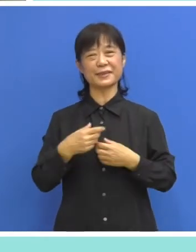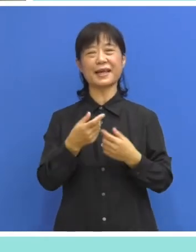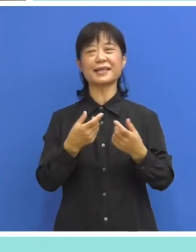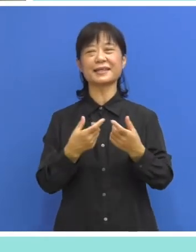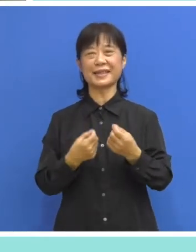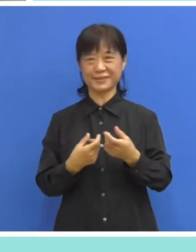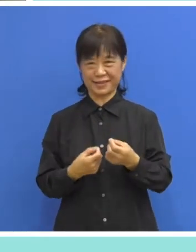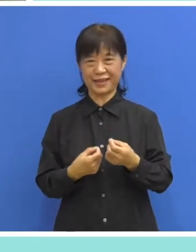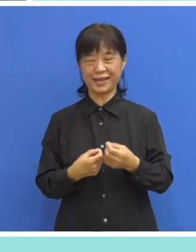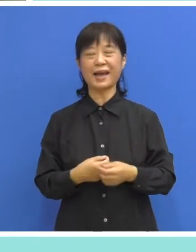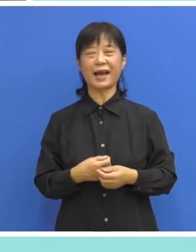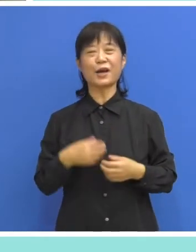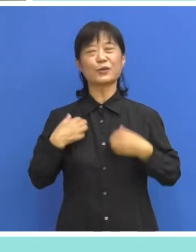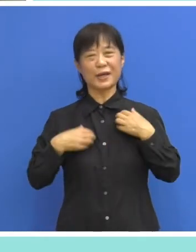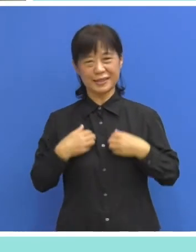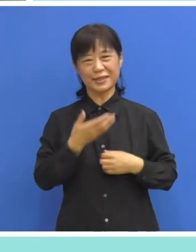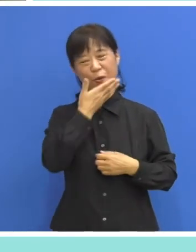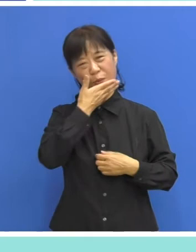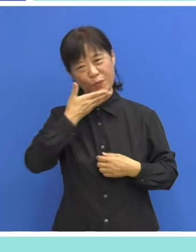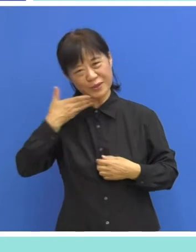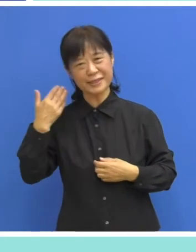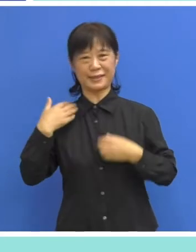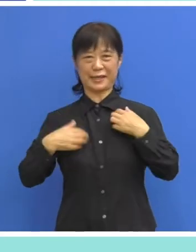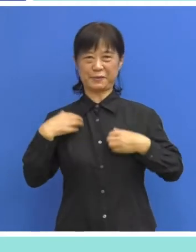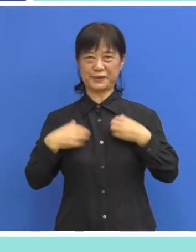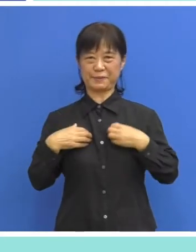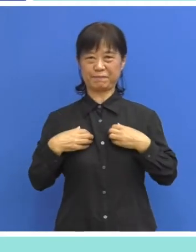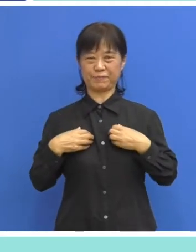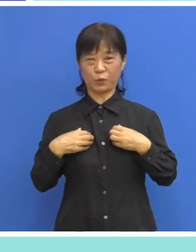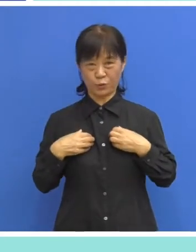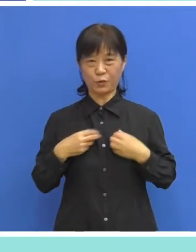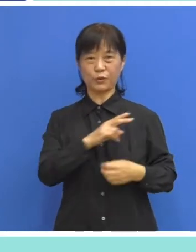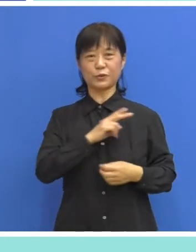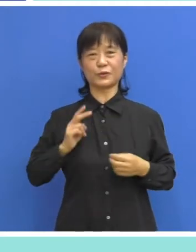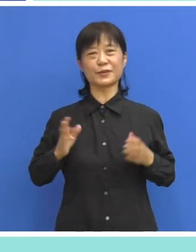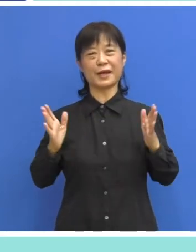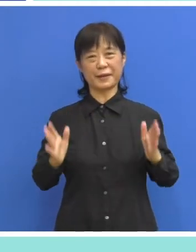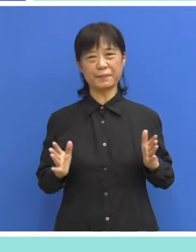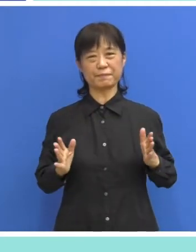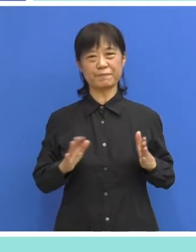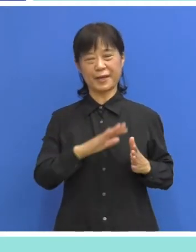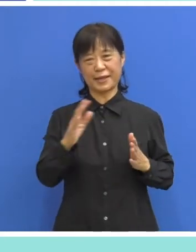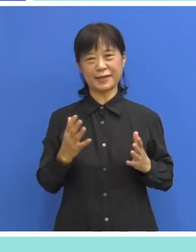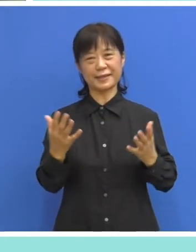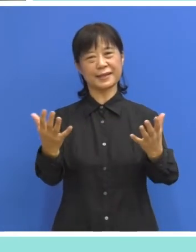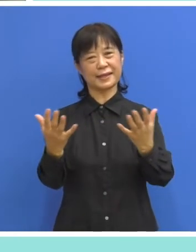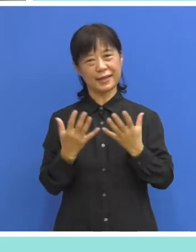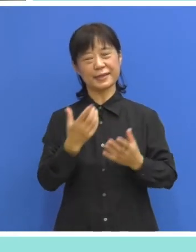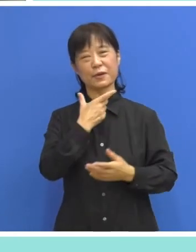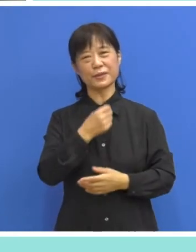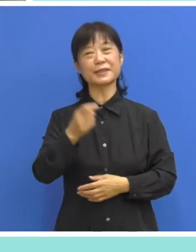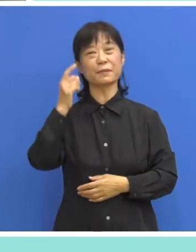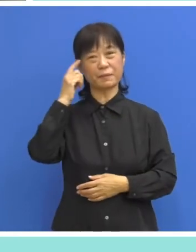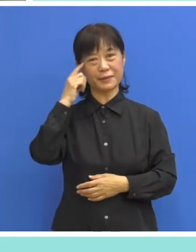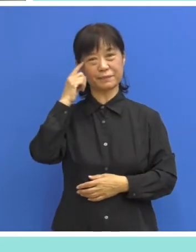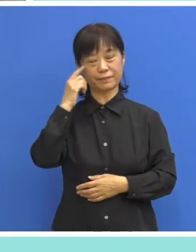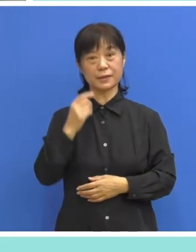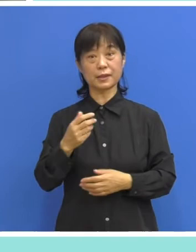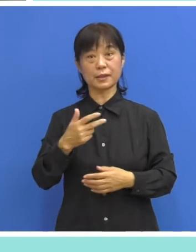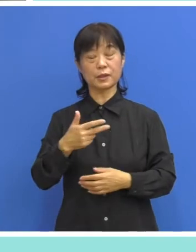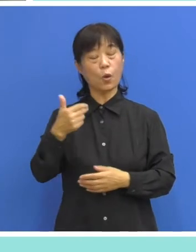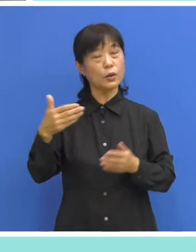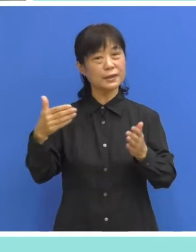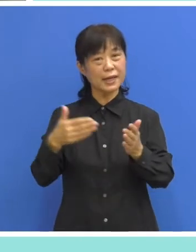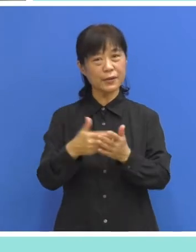う、はい、嬉しい美味しい楽しい、うん、ぜひこの2日間お越しいただきたいと思っています。 は い、 それでは市長最後に市民